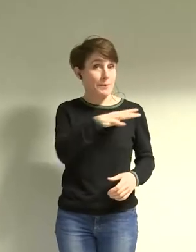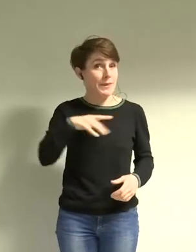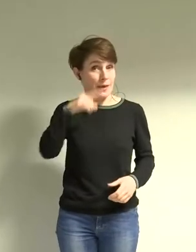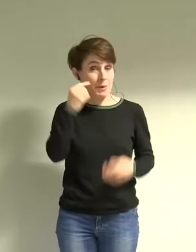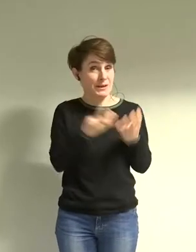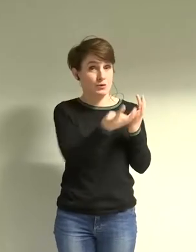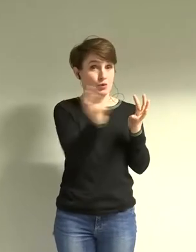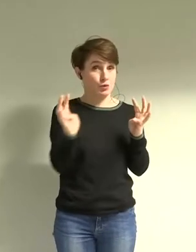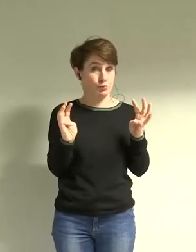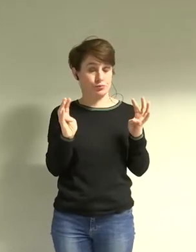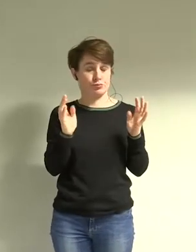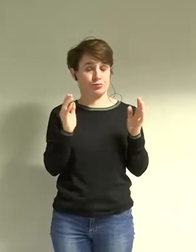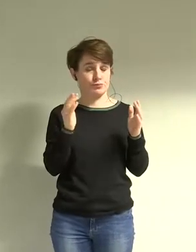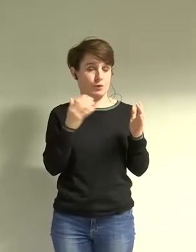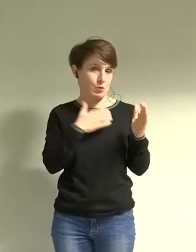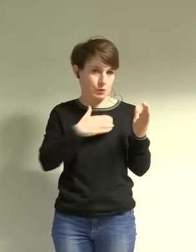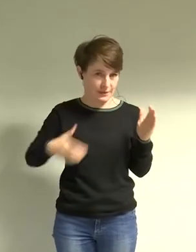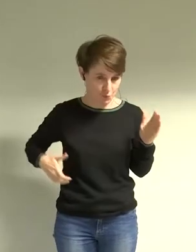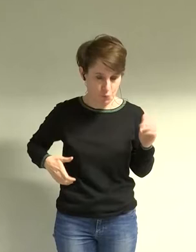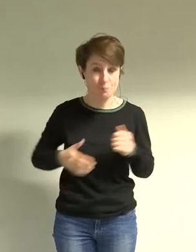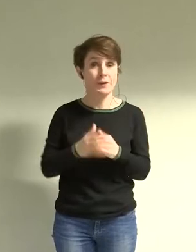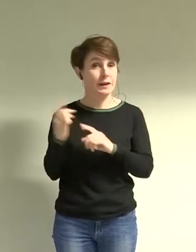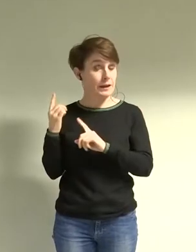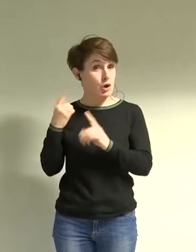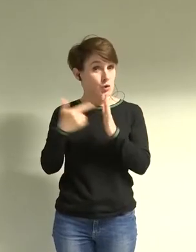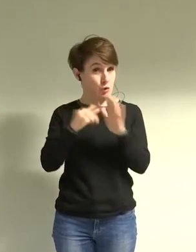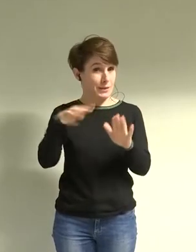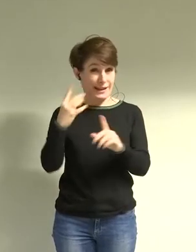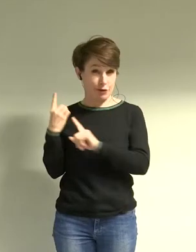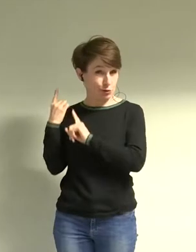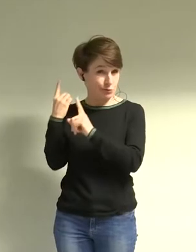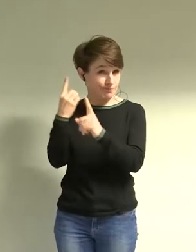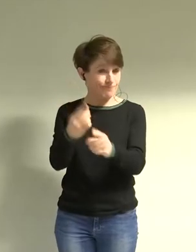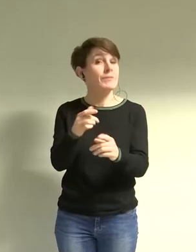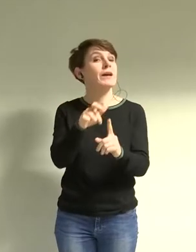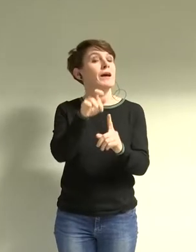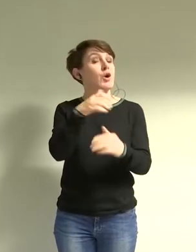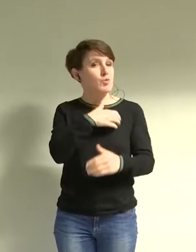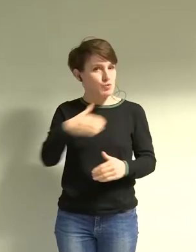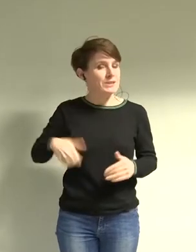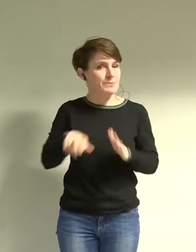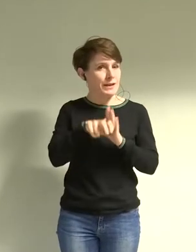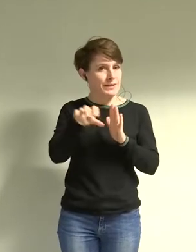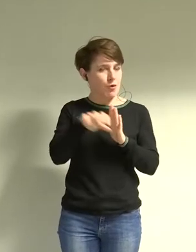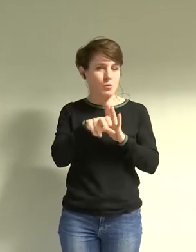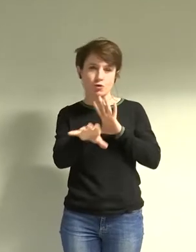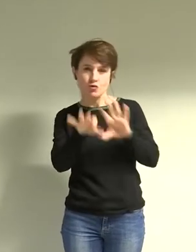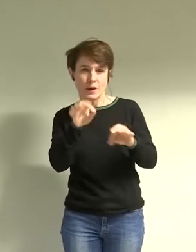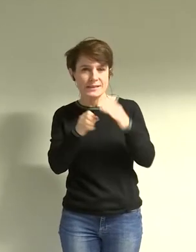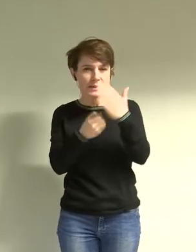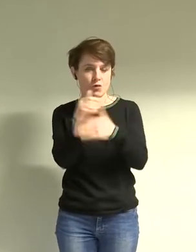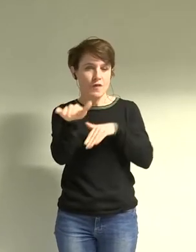depuis 2014 la municipalité grenobloise a le fait le choix d'un nouveau souffle pour la démocratie